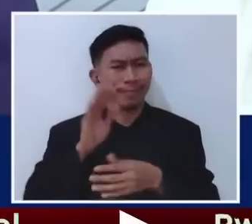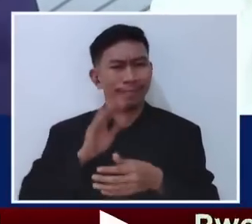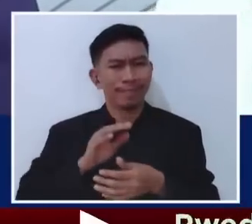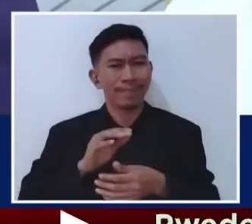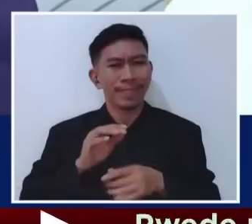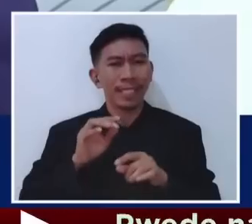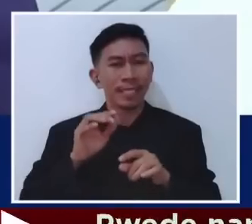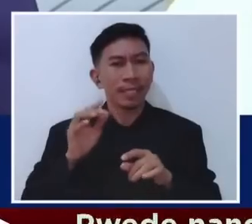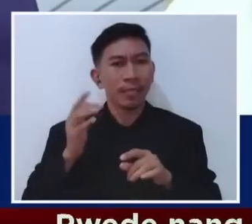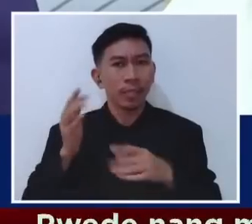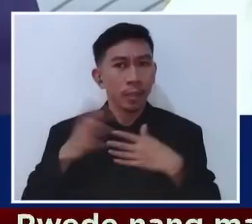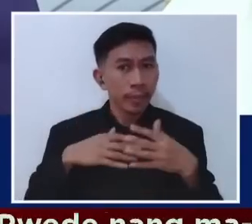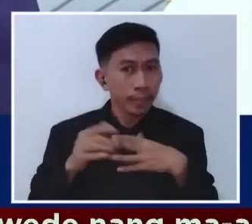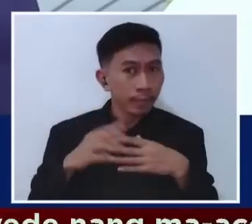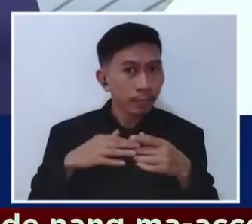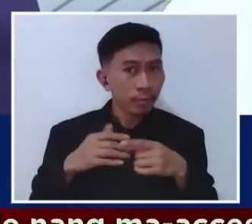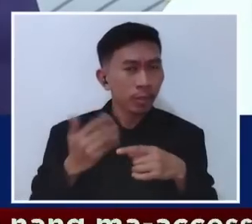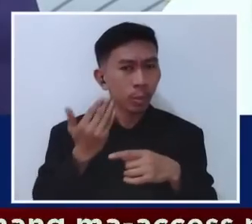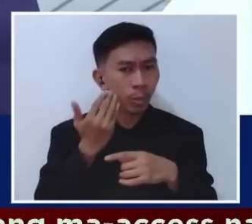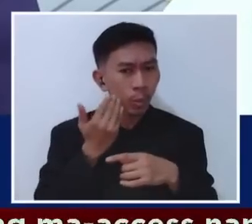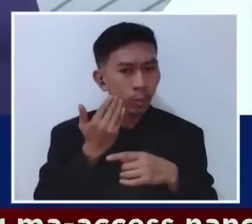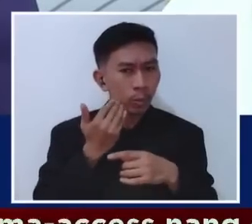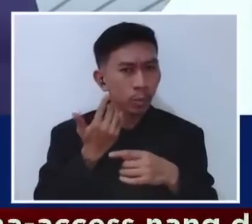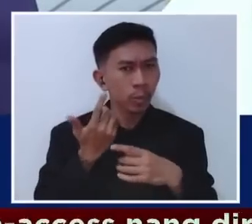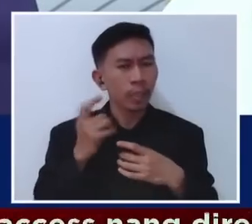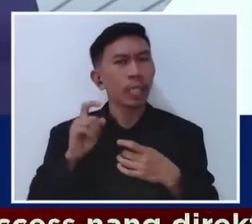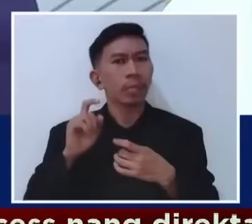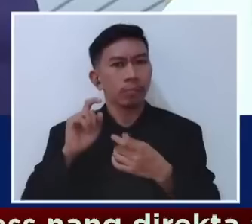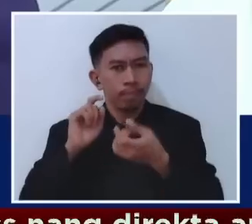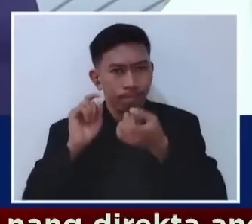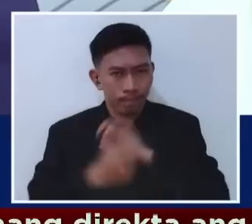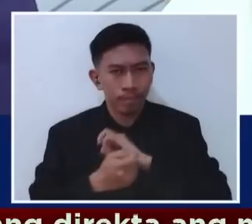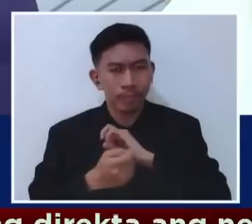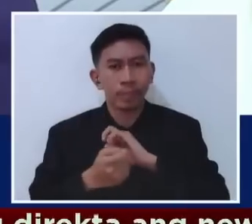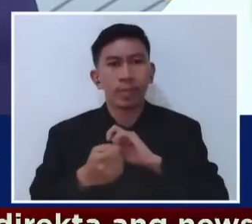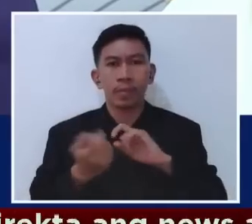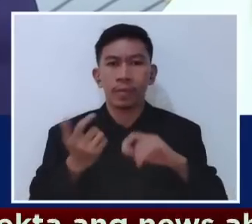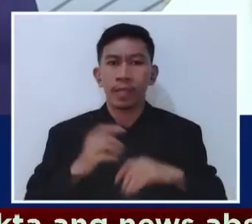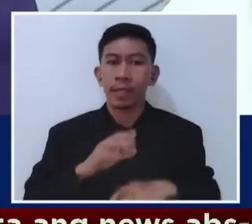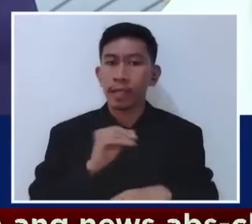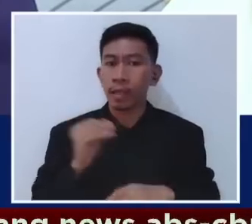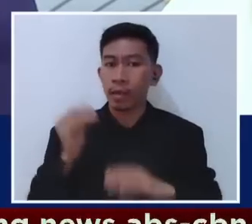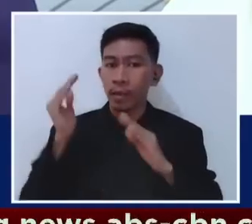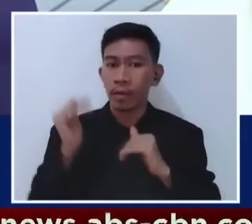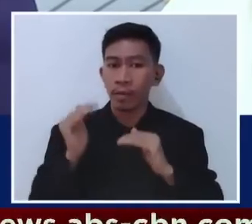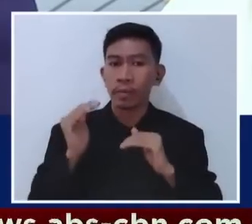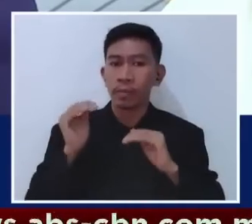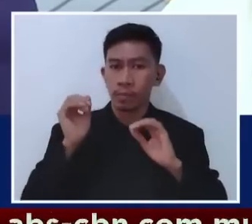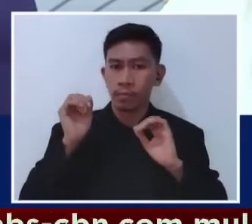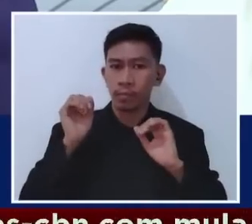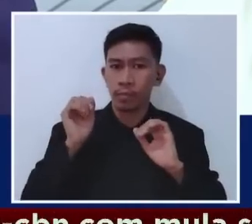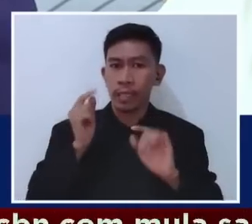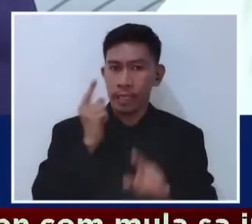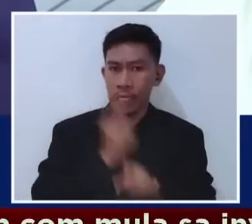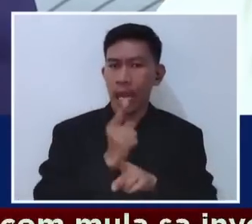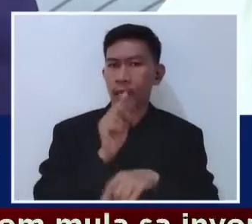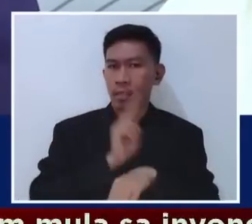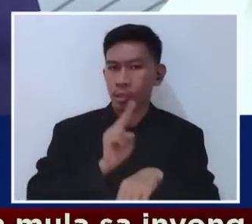malalabong parte at sana magamit sa tamang mga pamamaraan at